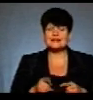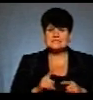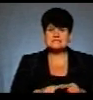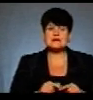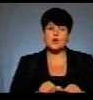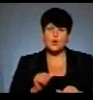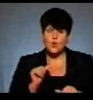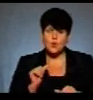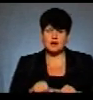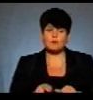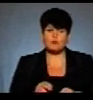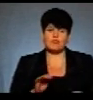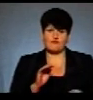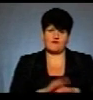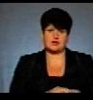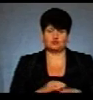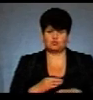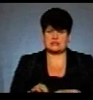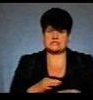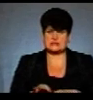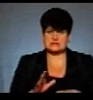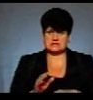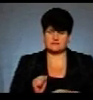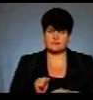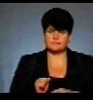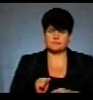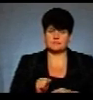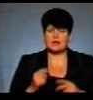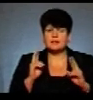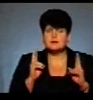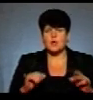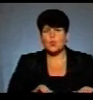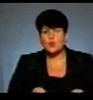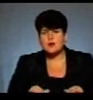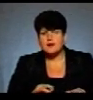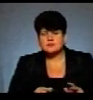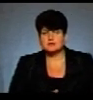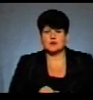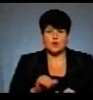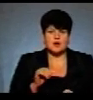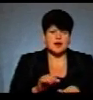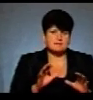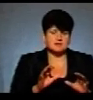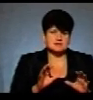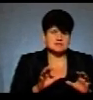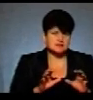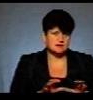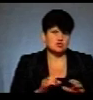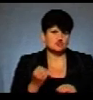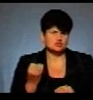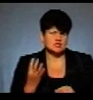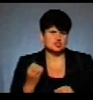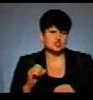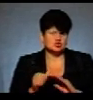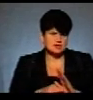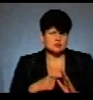окремо по факту насильства, ну, тобто це, не знаю, хуліганські дії, є окремі статті, так, там з 14-16 років, що